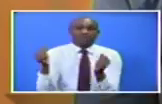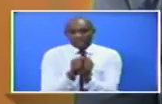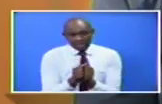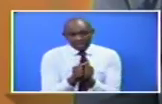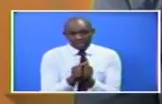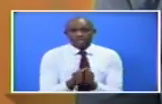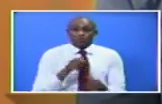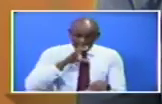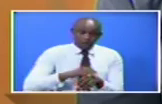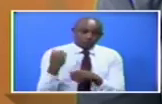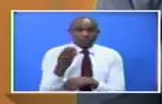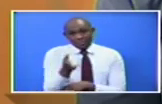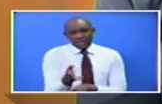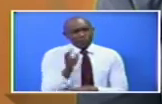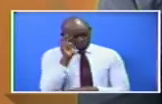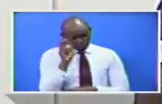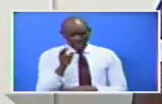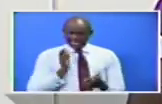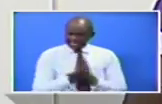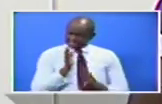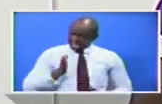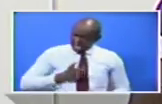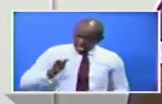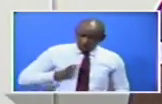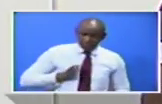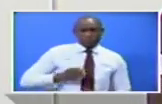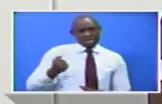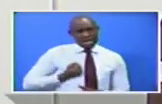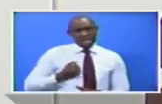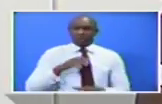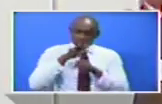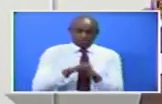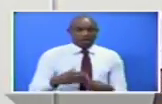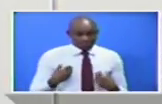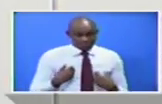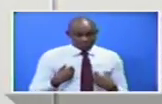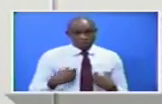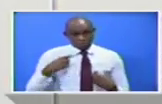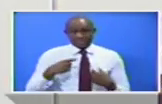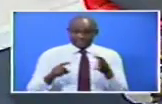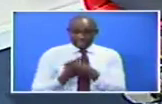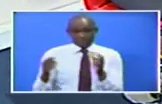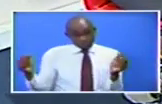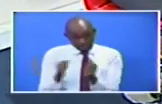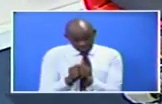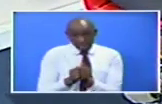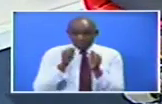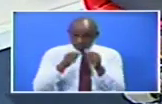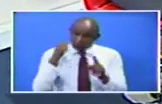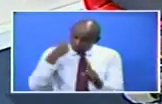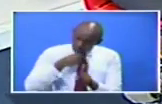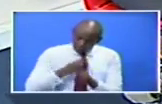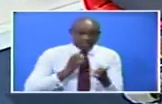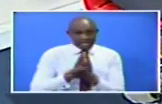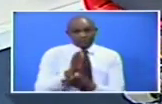si ndio tunapata watoto. Kwa hivyo tukaona haki zetu kama kinandanda tunadhalilishwa. Na tukaleta muungano pamoja wa kutetea haki